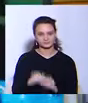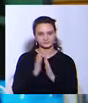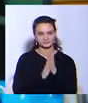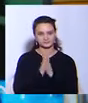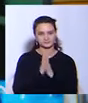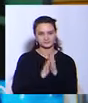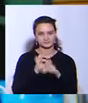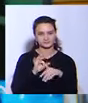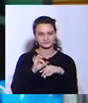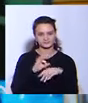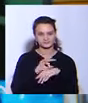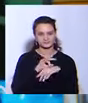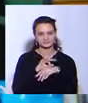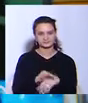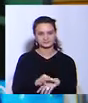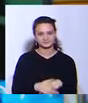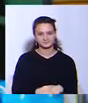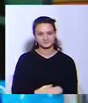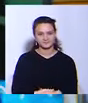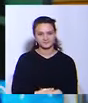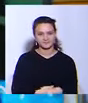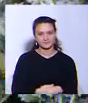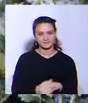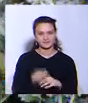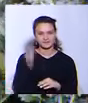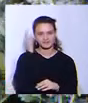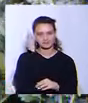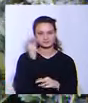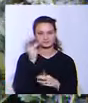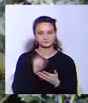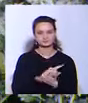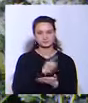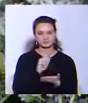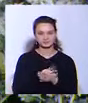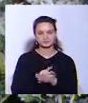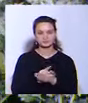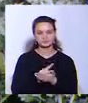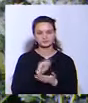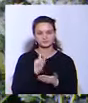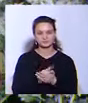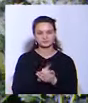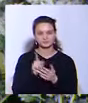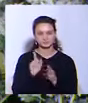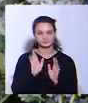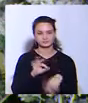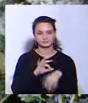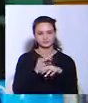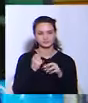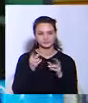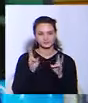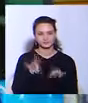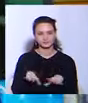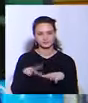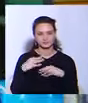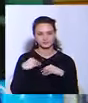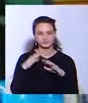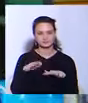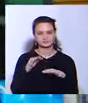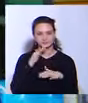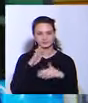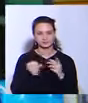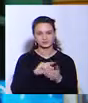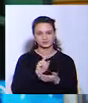წამიყვანე, შეიძლება გახსენდა. გახსენდა. აუცილებლად, აუცილებლად წახვალ, ცოტა ხანი დარჩი ჩვენთან, ხო? ჯერჯერობით და